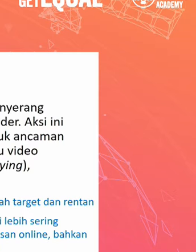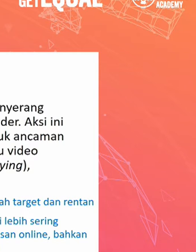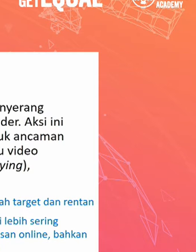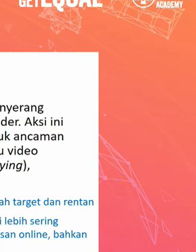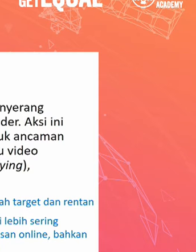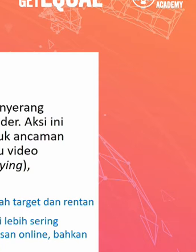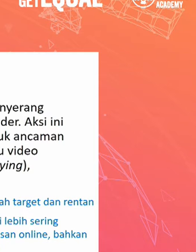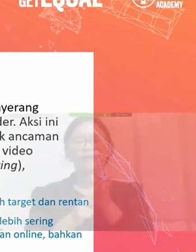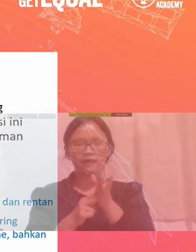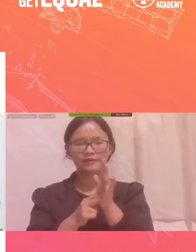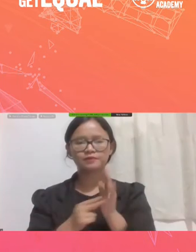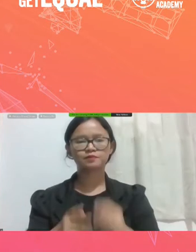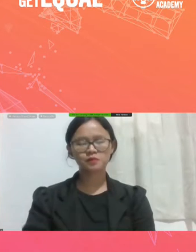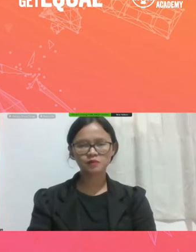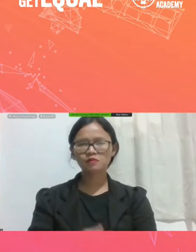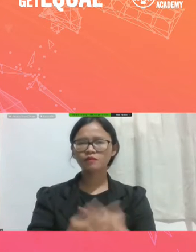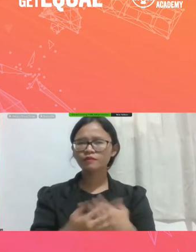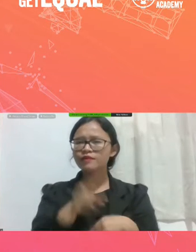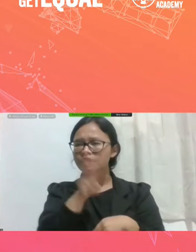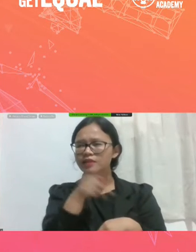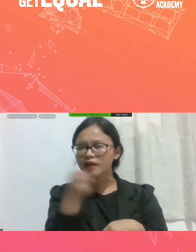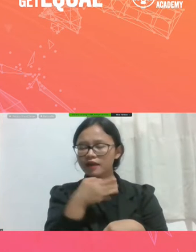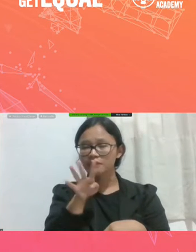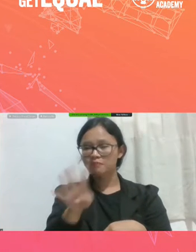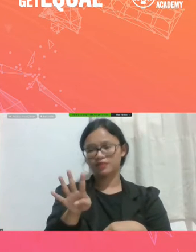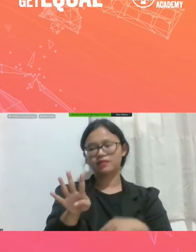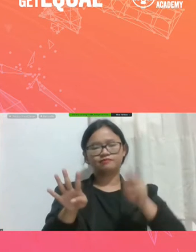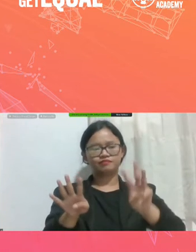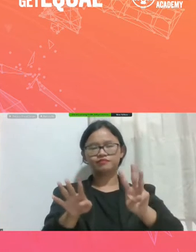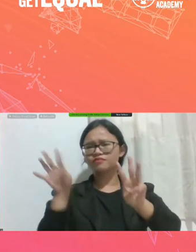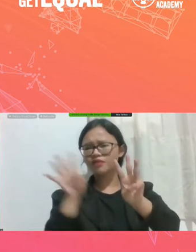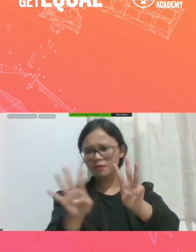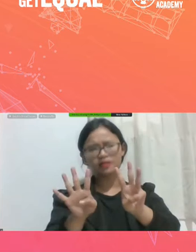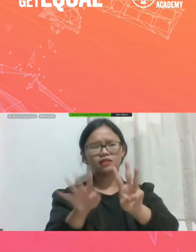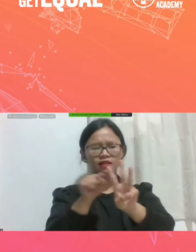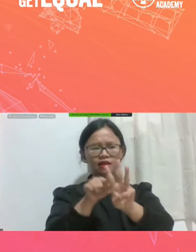Commission. Dan bahkan 3 dari 4 perempuan pernah mengalami kekerasan online kalau